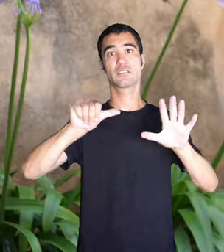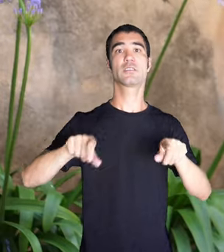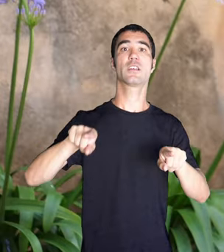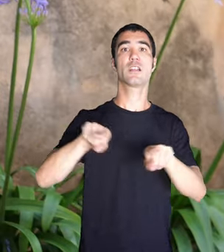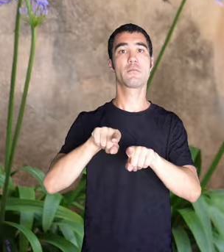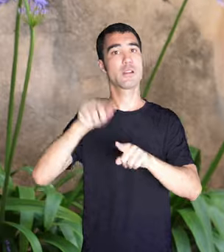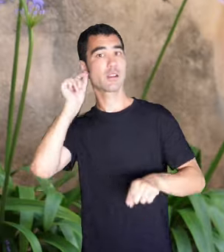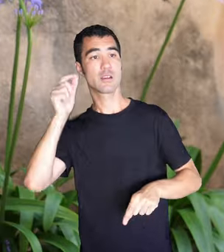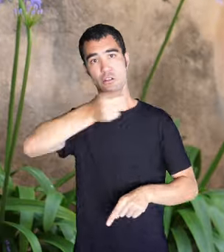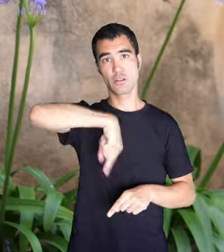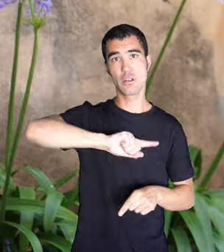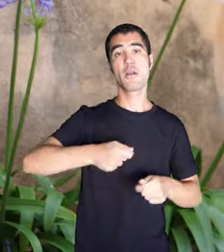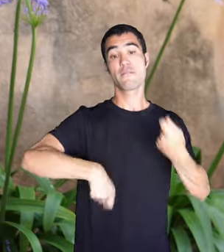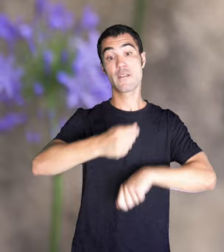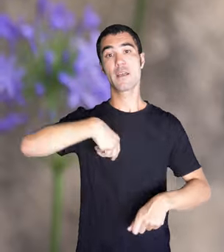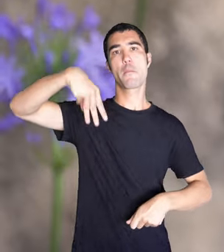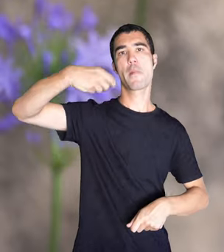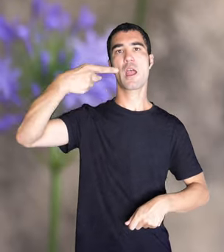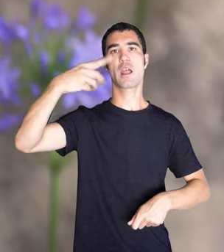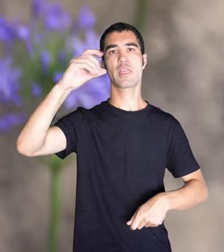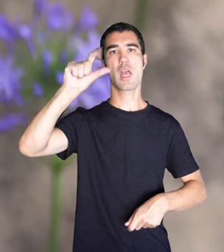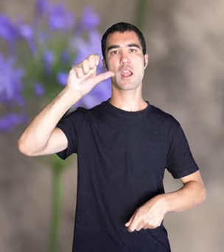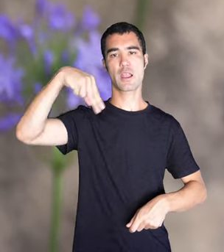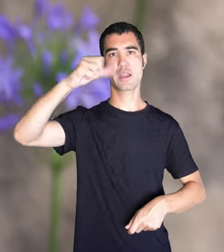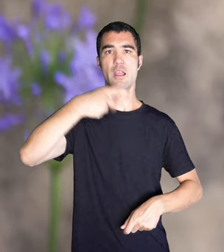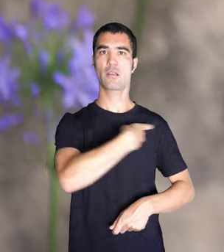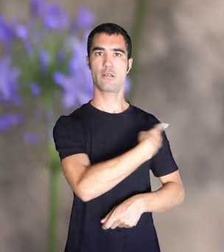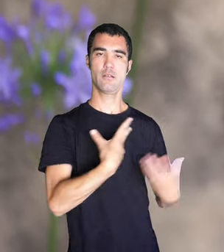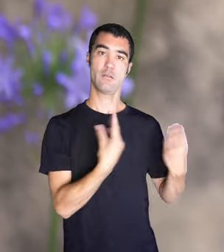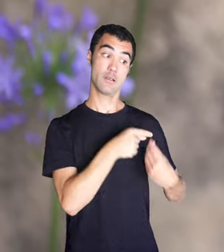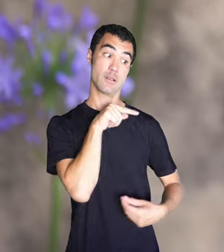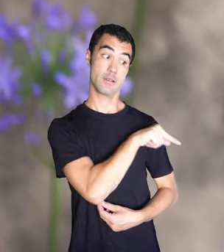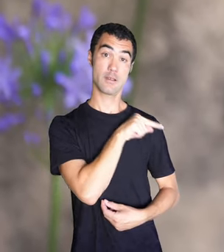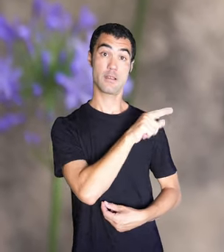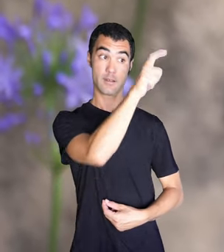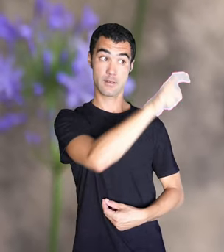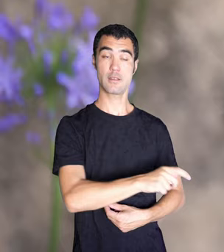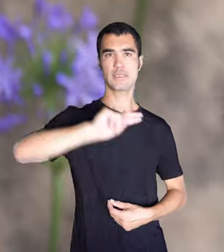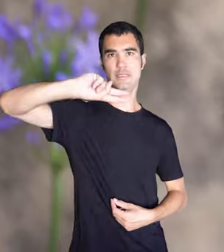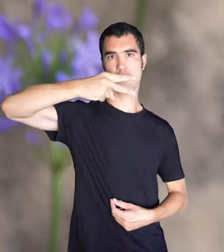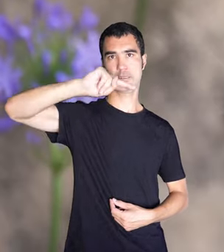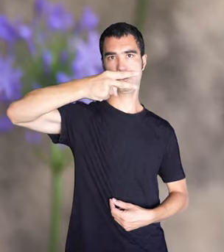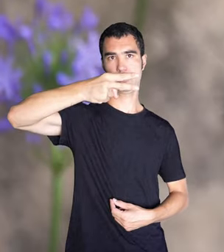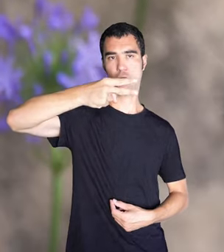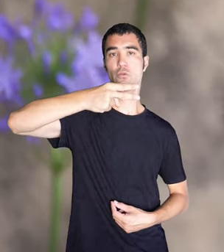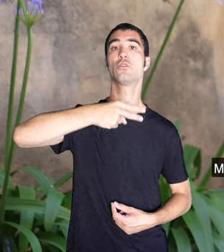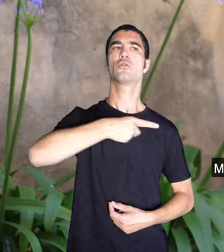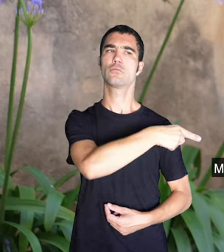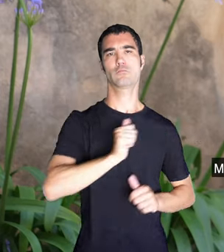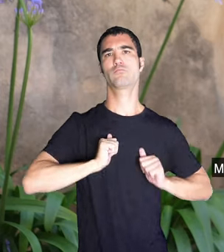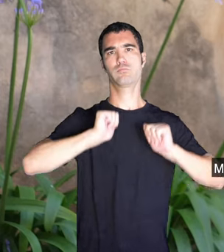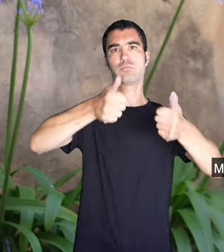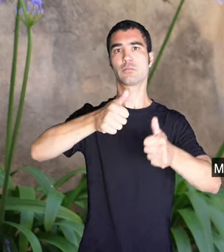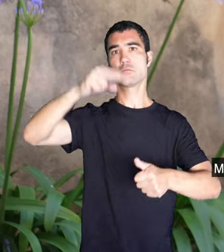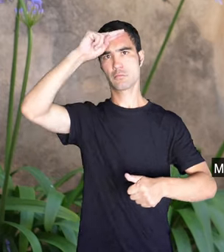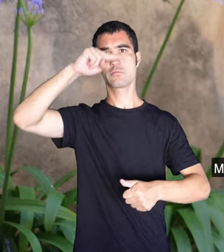venedores vàrem a ser Madalena i jo. La meva germana, Madalena, que era la segona, va començar. Mon